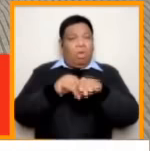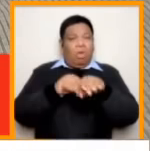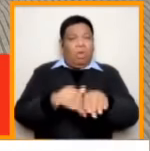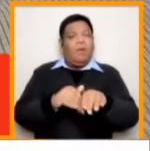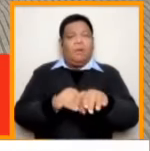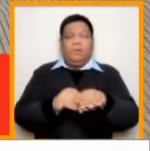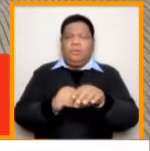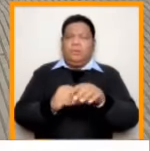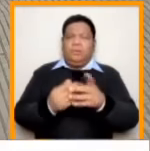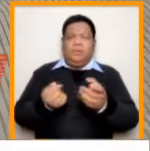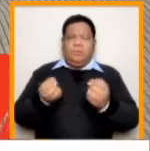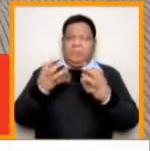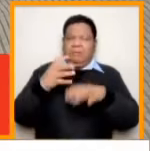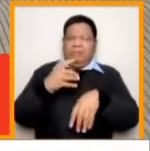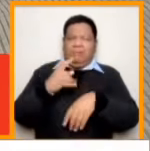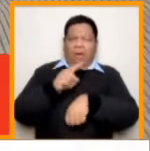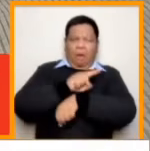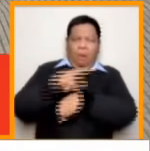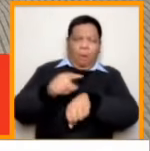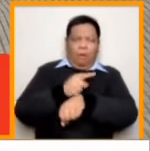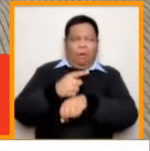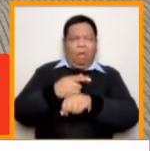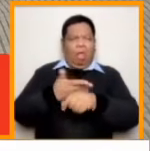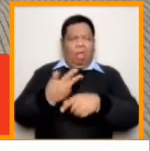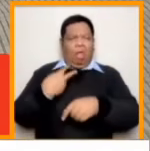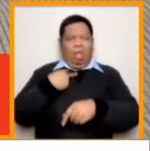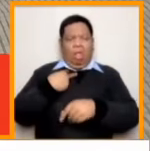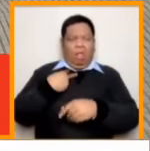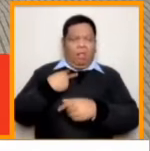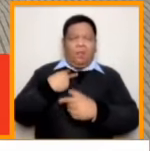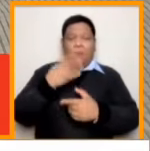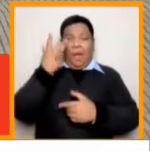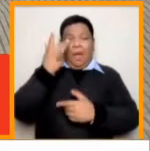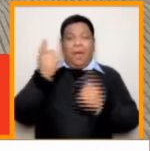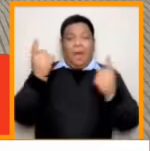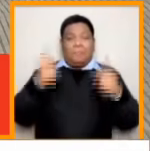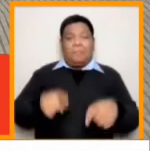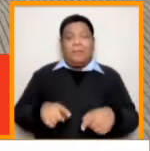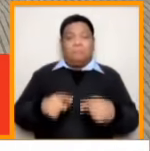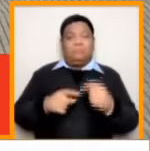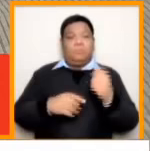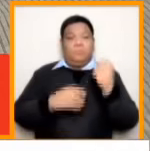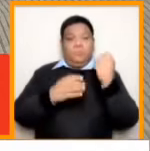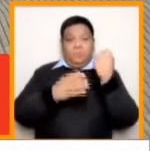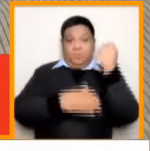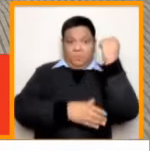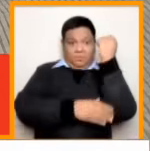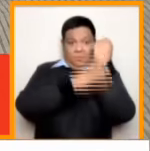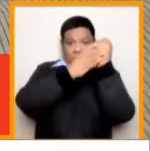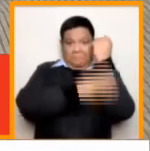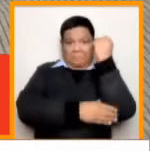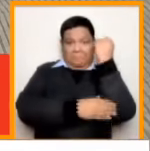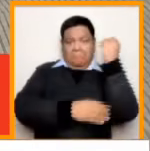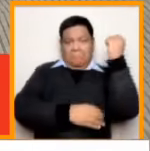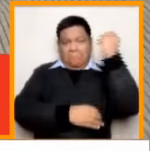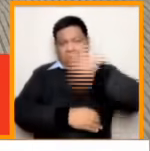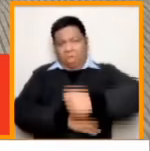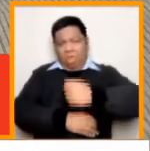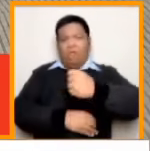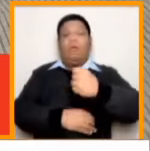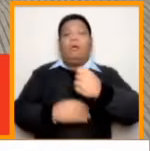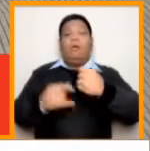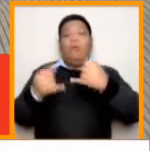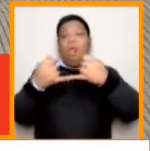nadaanan matapos matumba yung ilang mga poste at dumaylay pa yung mga kawad. Kaya yung mga truck napilitan